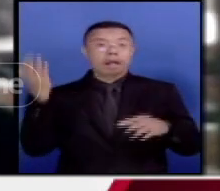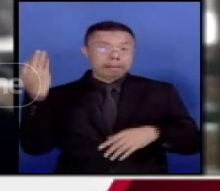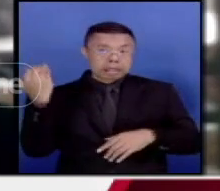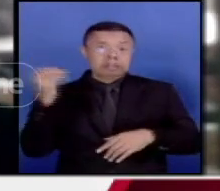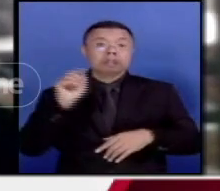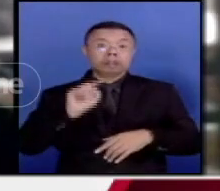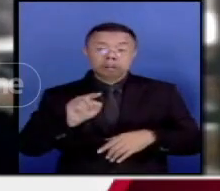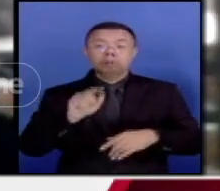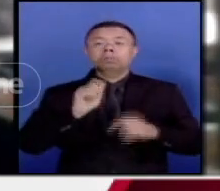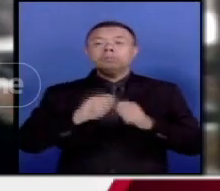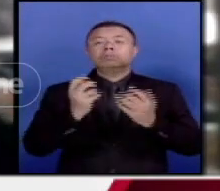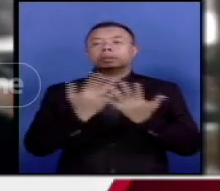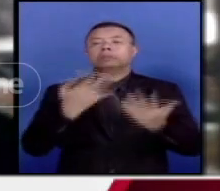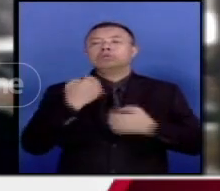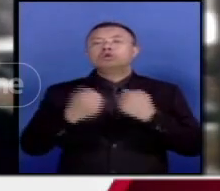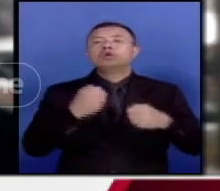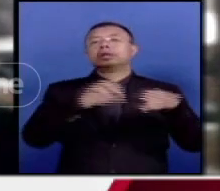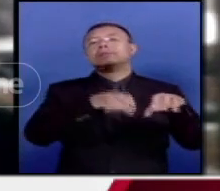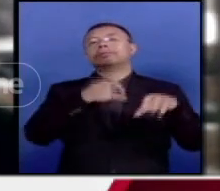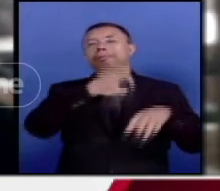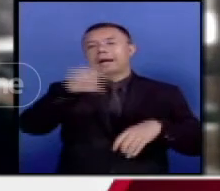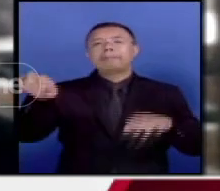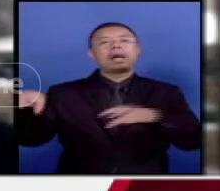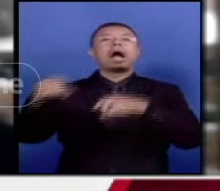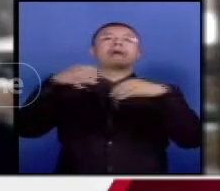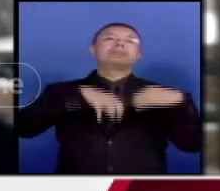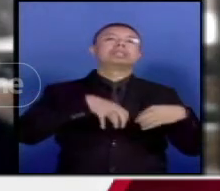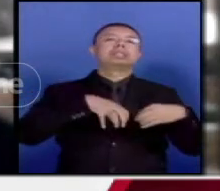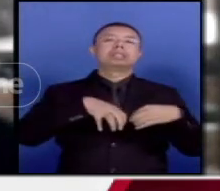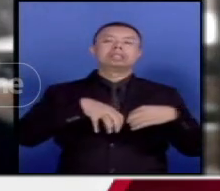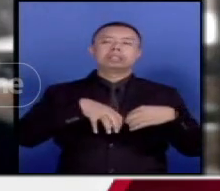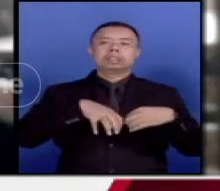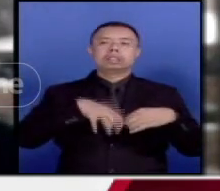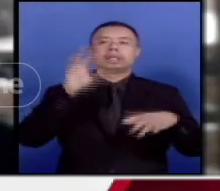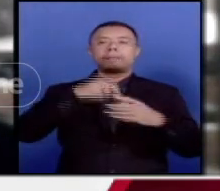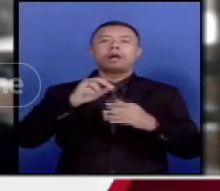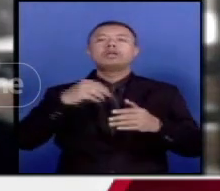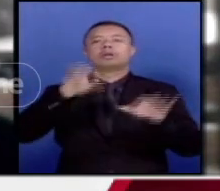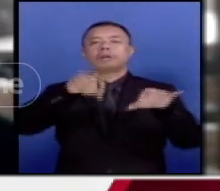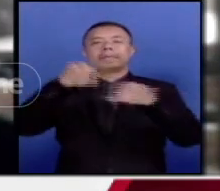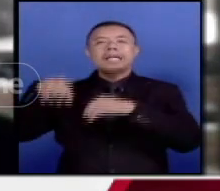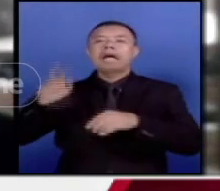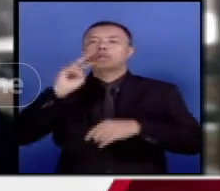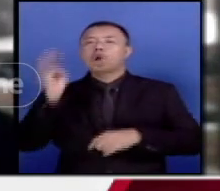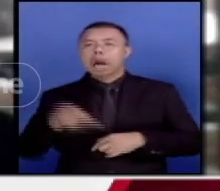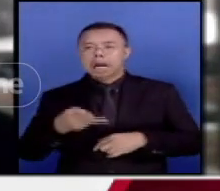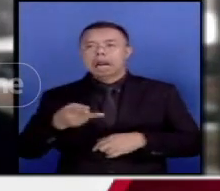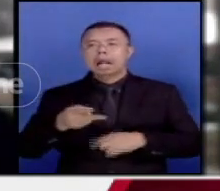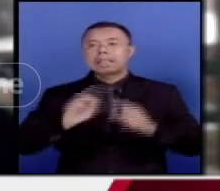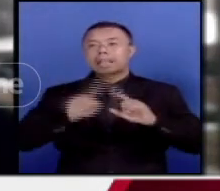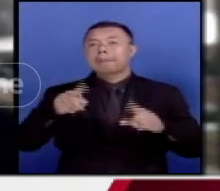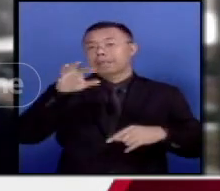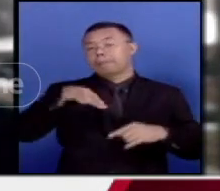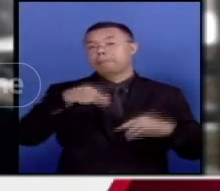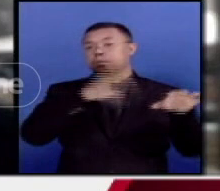sehingga warga sempat berusaha untuk mengevakuasi barang-barang serta eee karena saudaranya namun begitu karena tempat pengujian